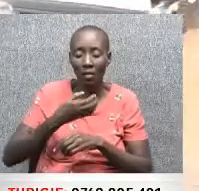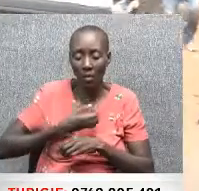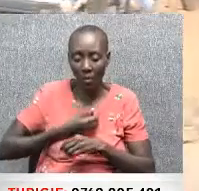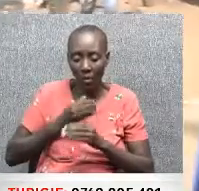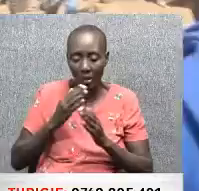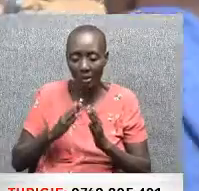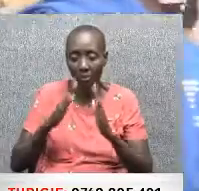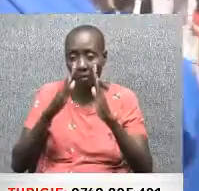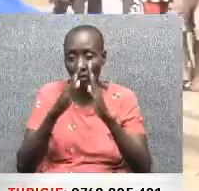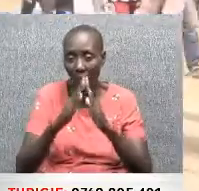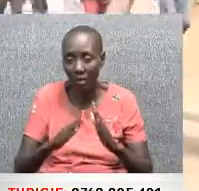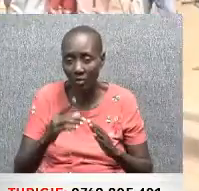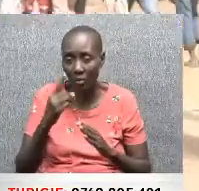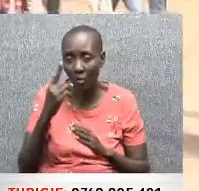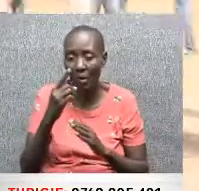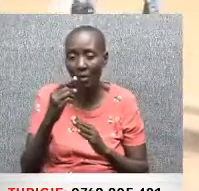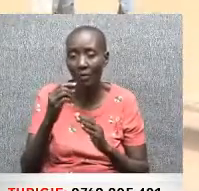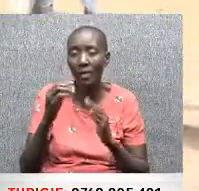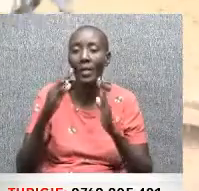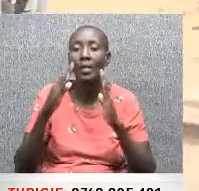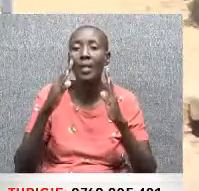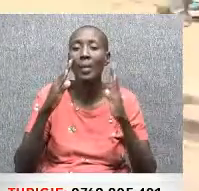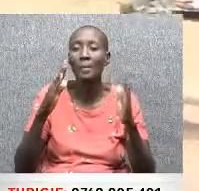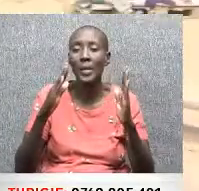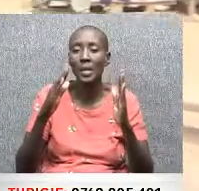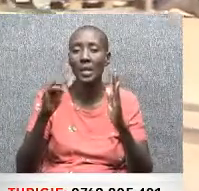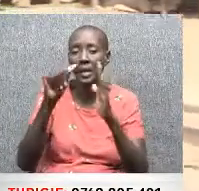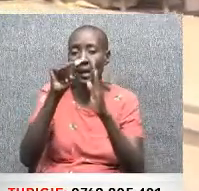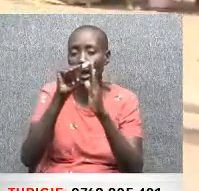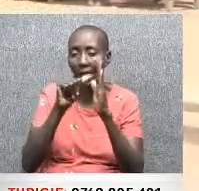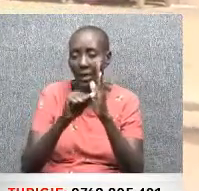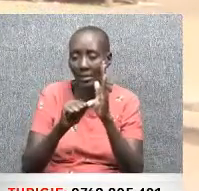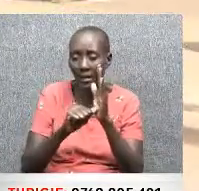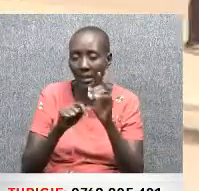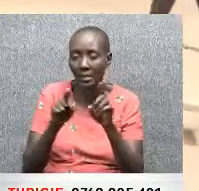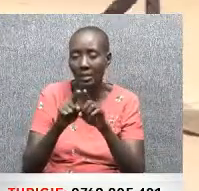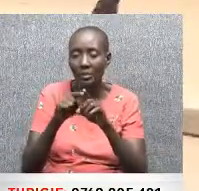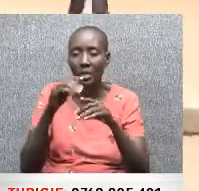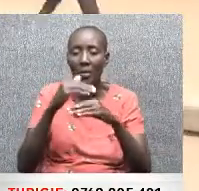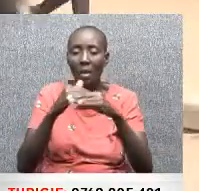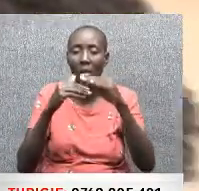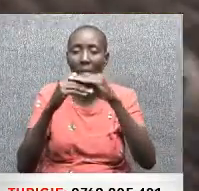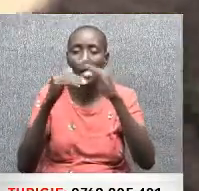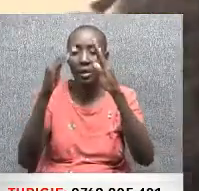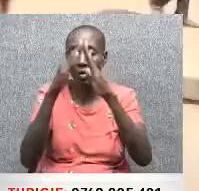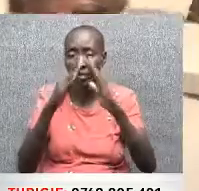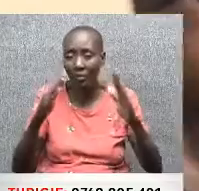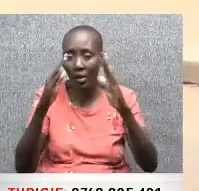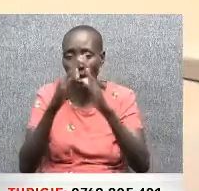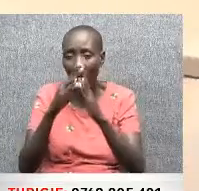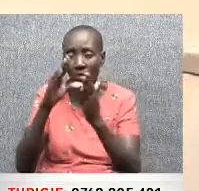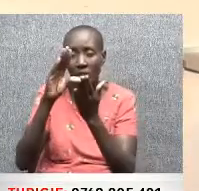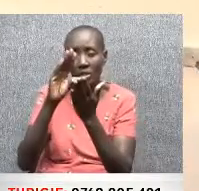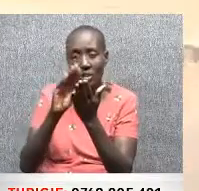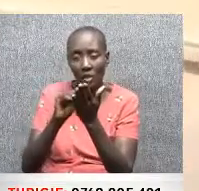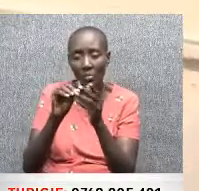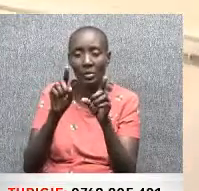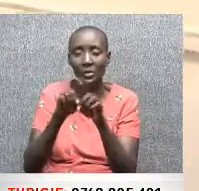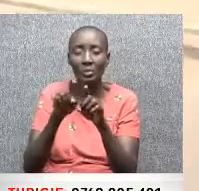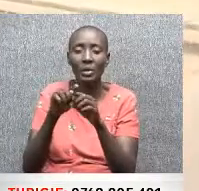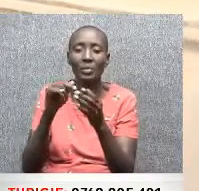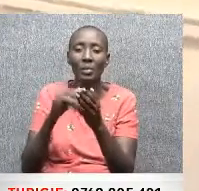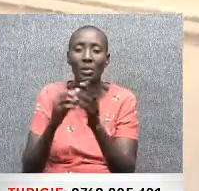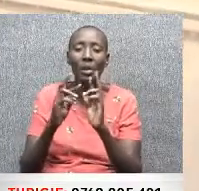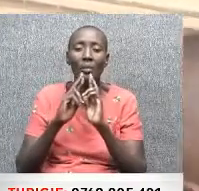ya serikali, na ujenzi wa nyumba za bei nafuu ni mojawapo ya kitengo kikuu katika ajenda hii.